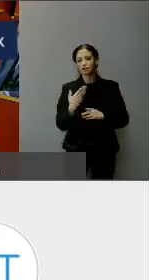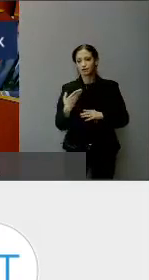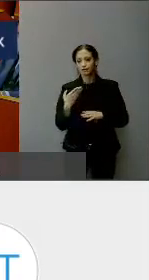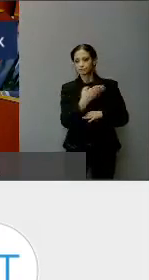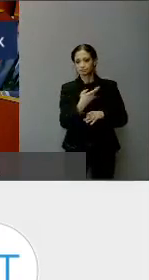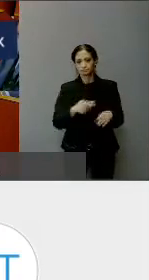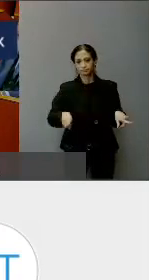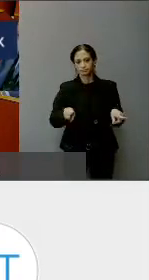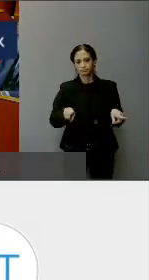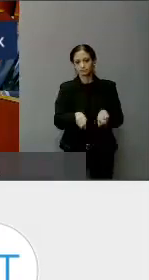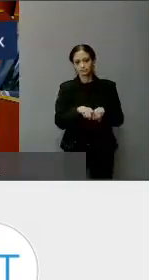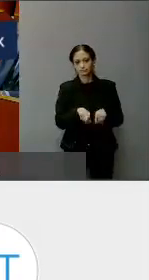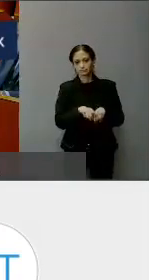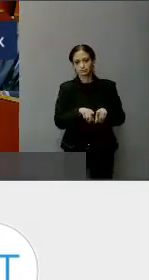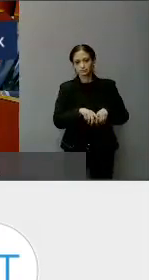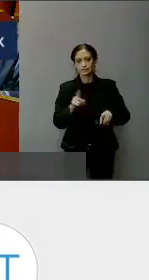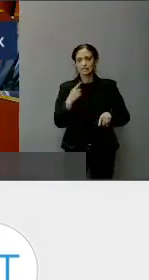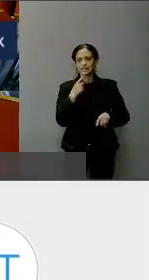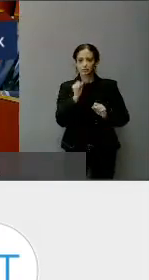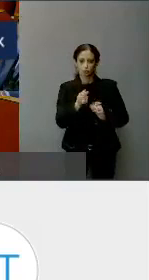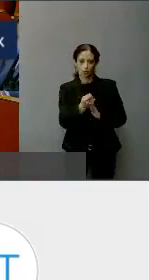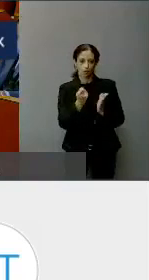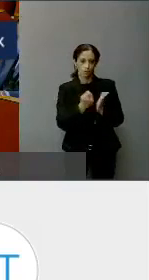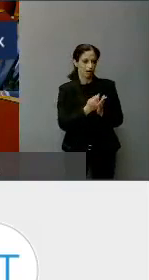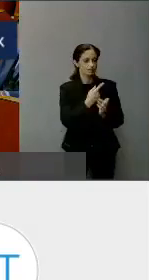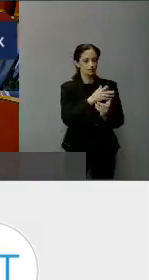quelli che se le possono comprare